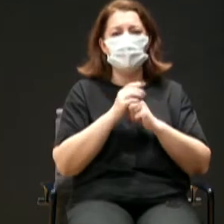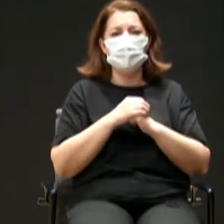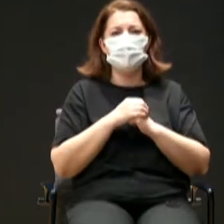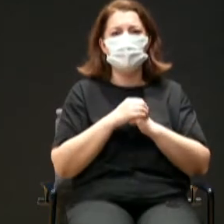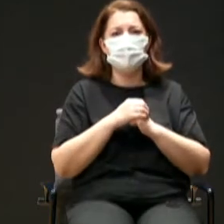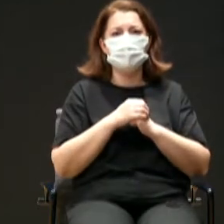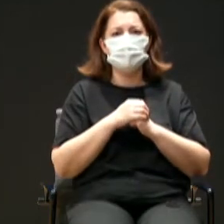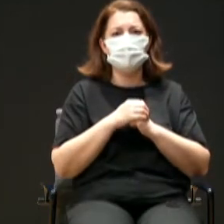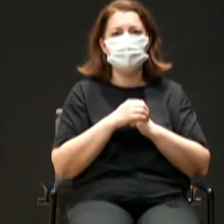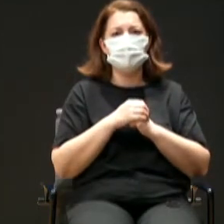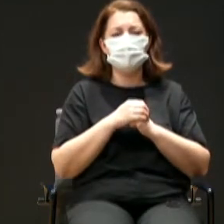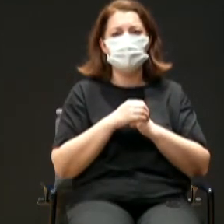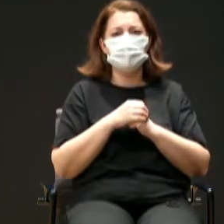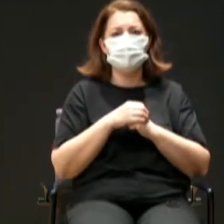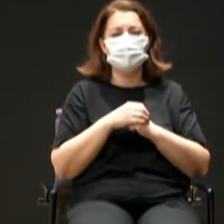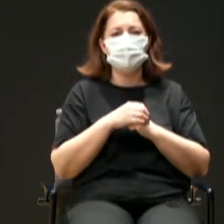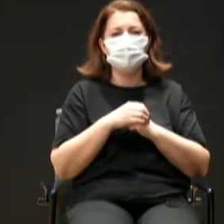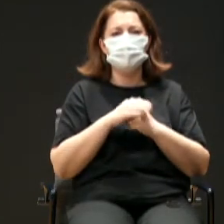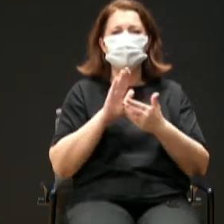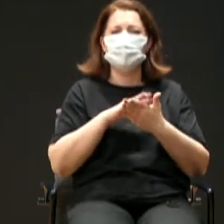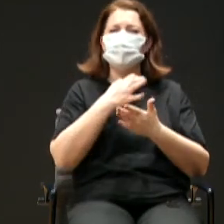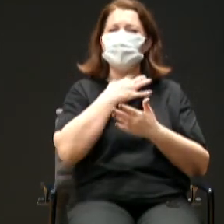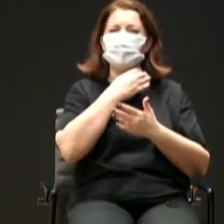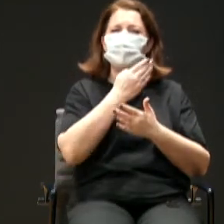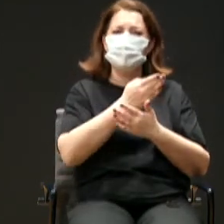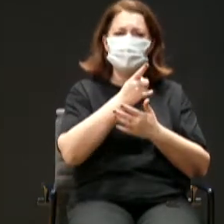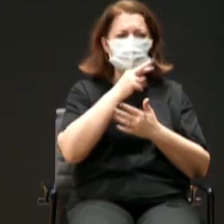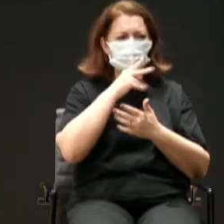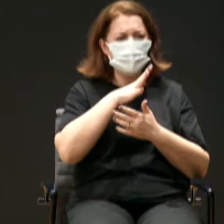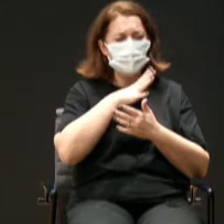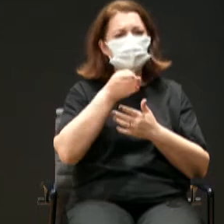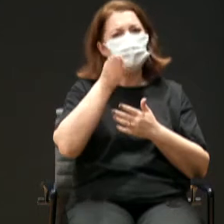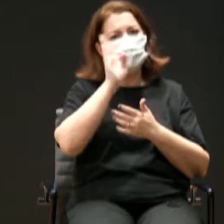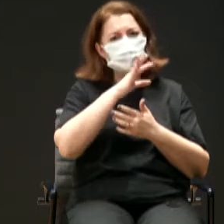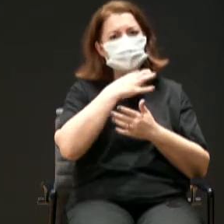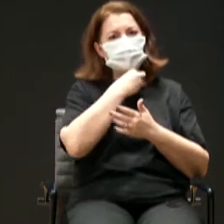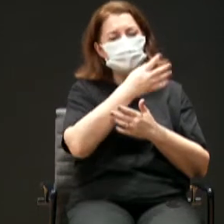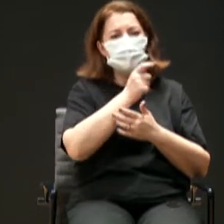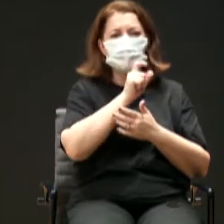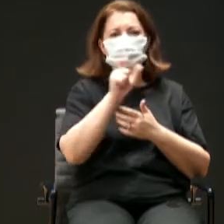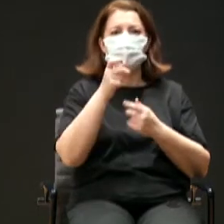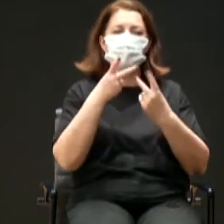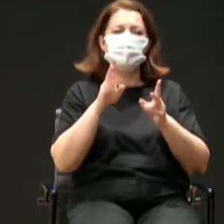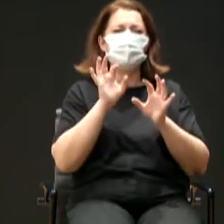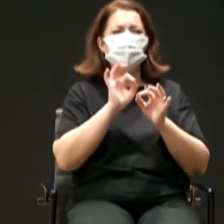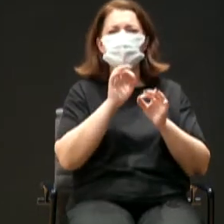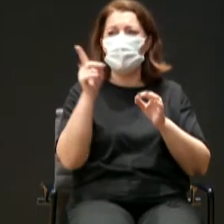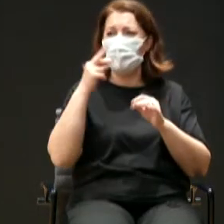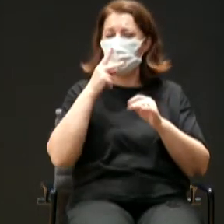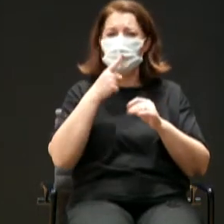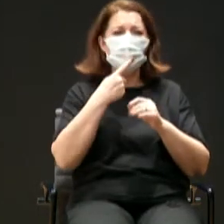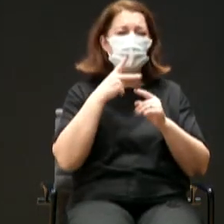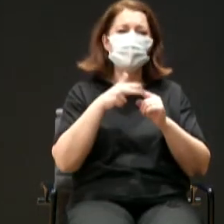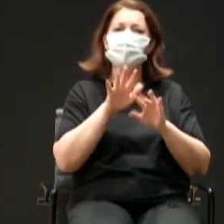isteyin, konuşun. Hayır. Arkadaşlar lütfen. Allah Allah. Bakın söyleyecek sözü olan söz istesin. Öyle konuşsun. Rukiye Hanım. Rukiye Hanım lütfen. Ya.